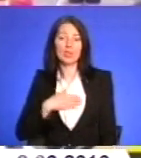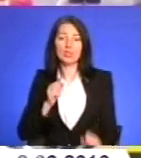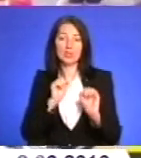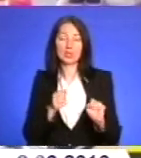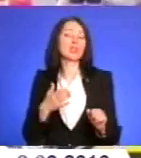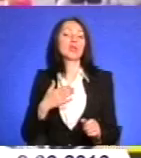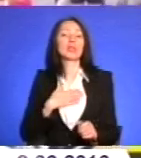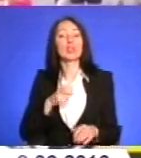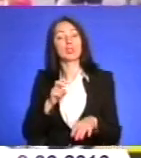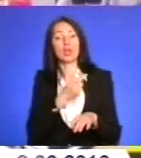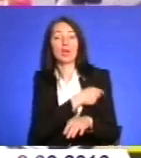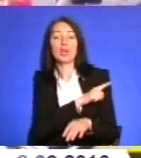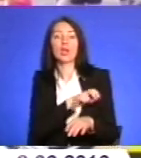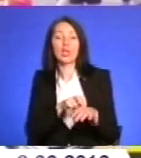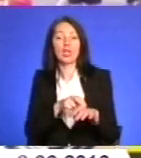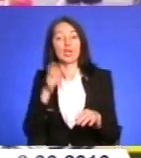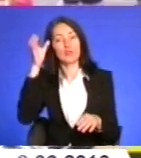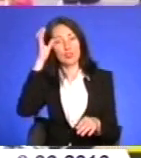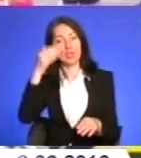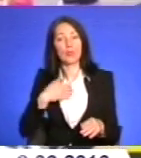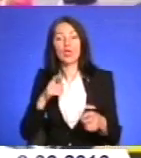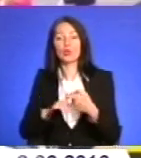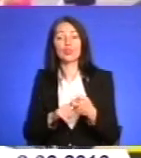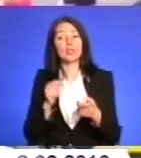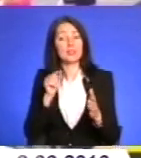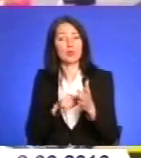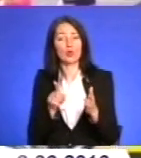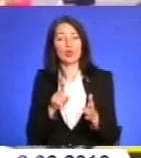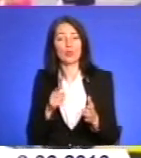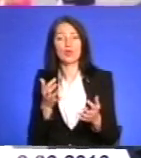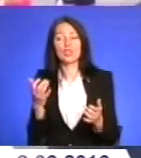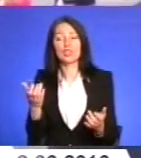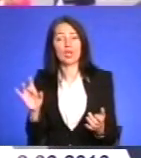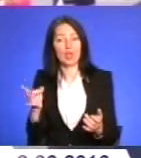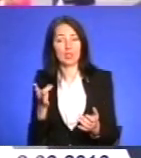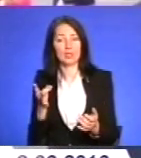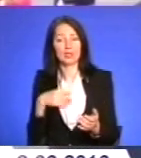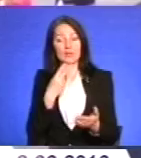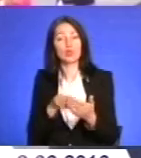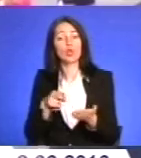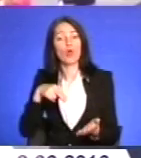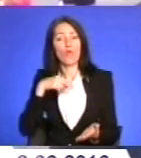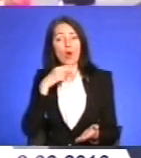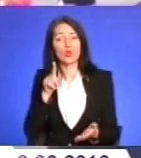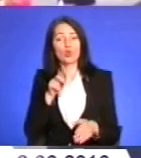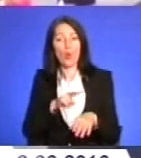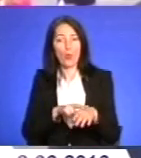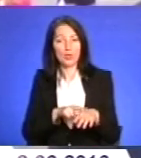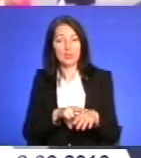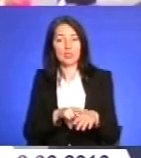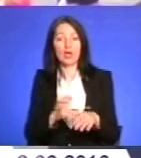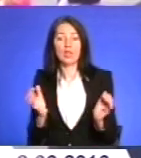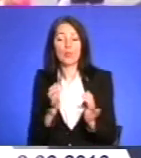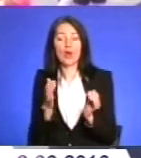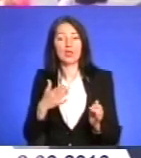наші лікарі, вчені. Ми долучилися з метою для того, щоб ще раз звернути увагу, те, що поліція дбає